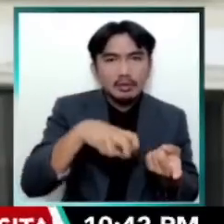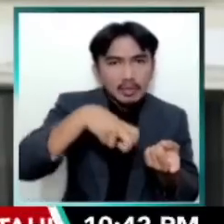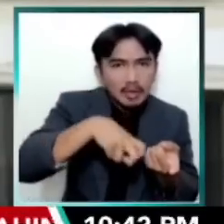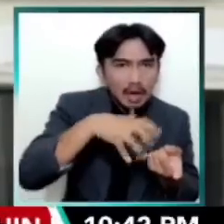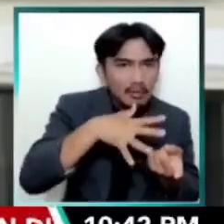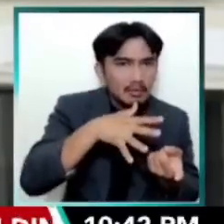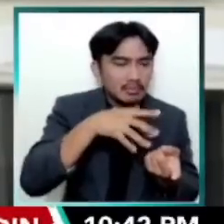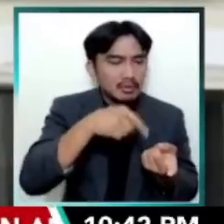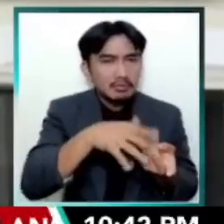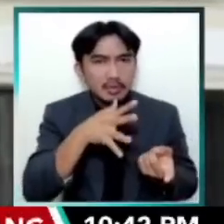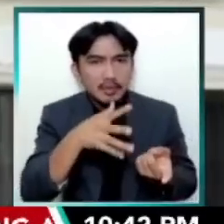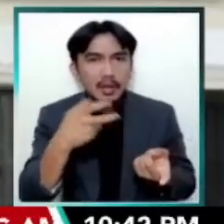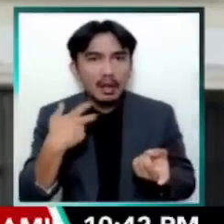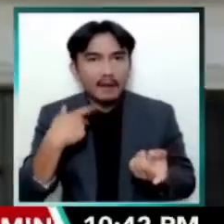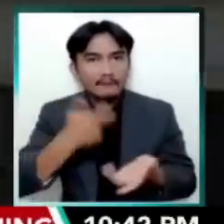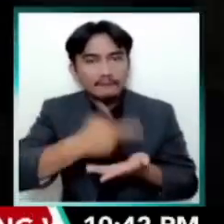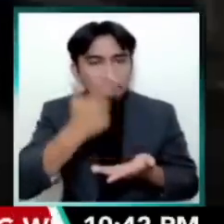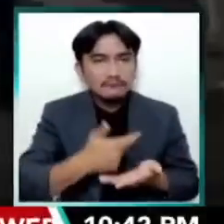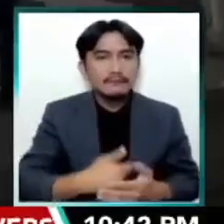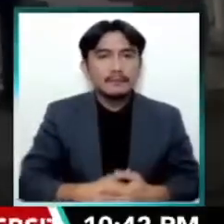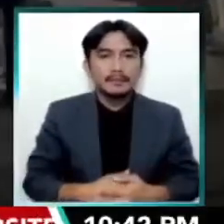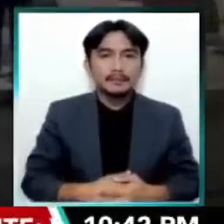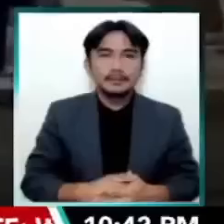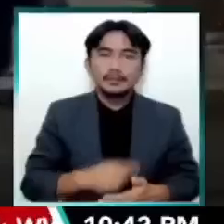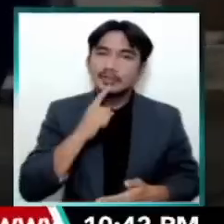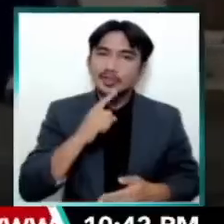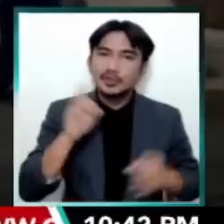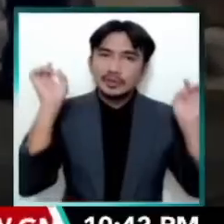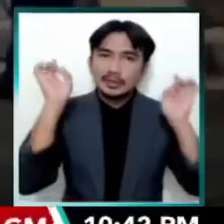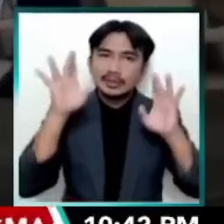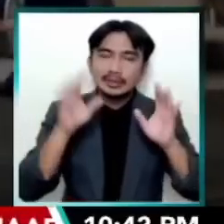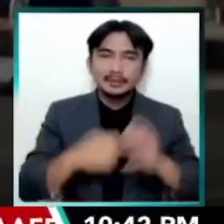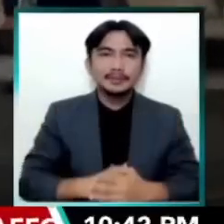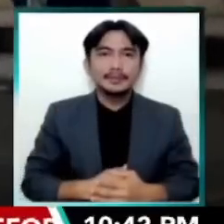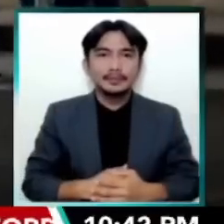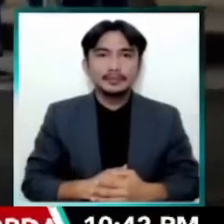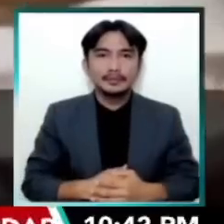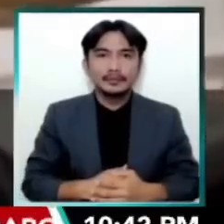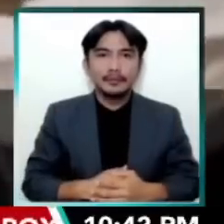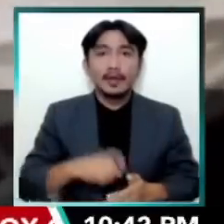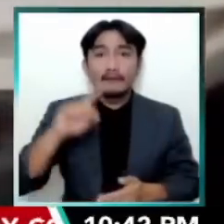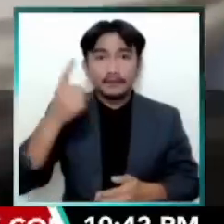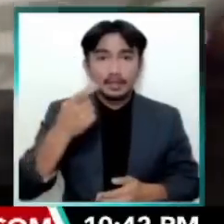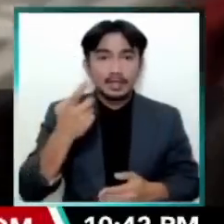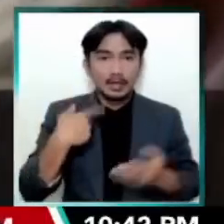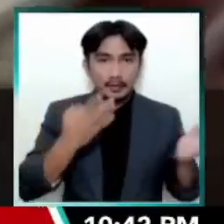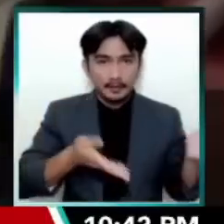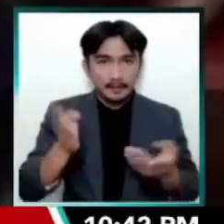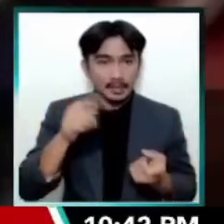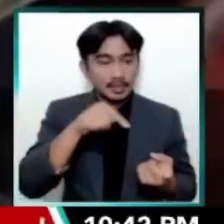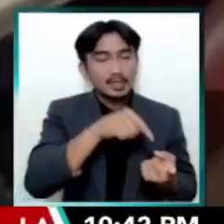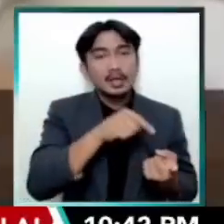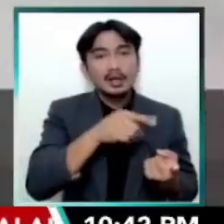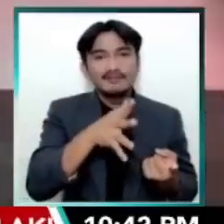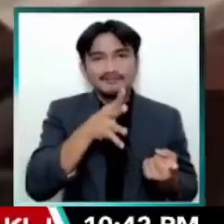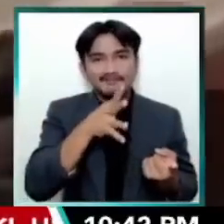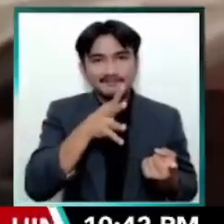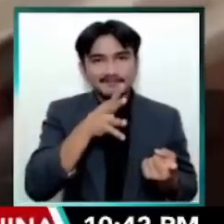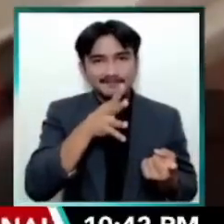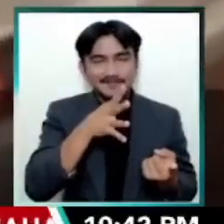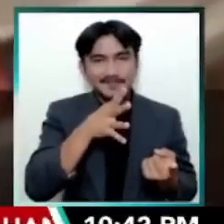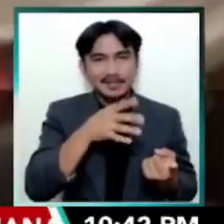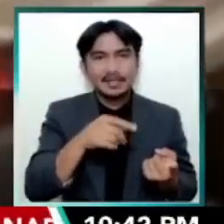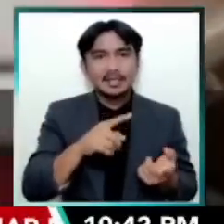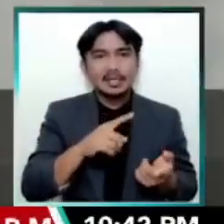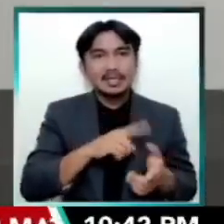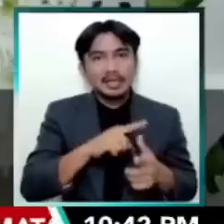hit critically. So. Naunang dinala sa ospital ang kanilang ina. Hindi raw kaagad nalaman ni Hannah ang